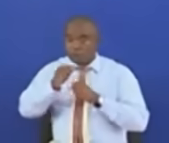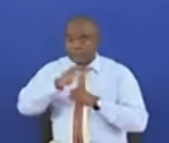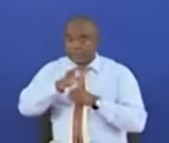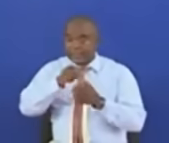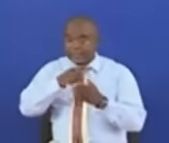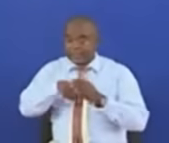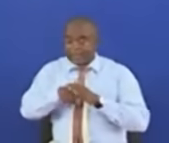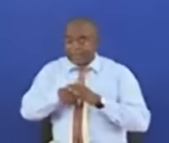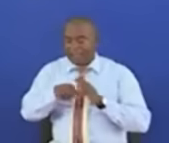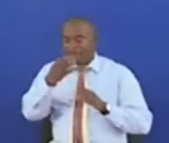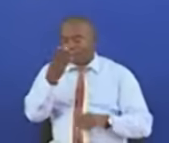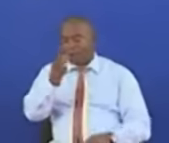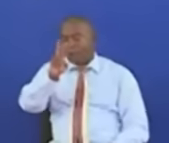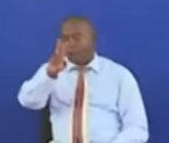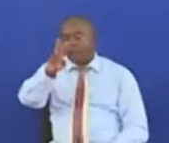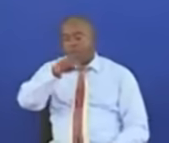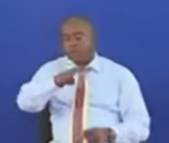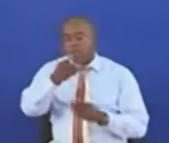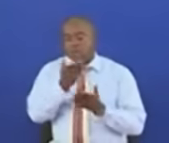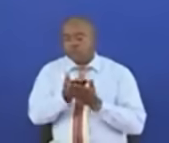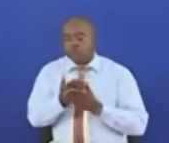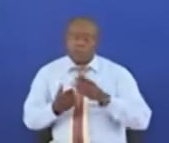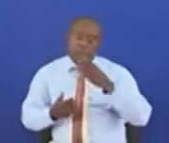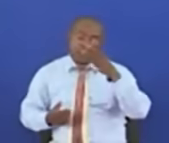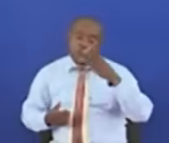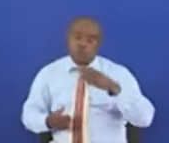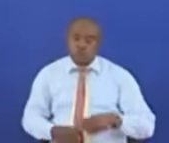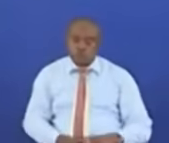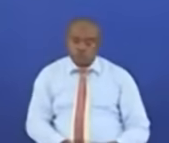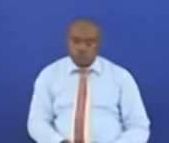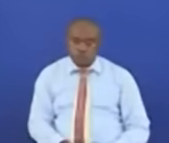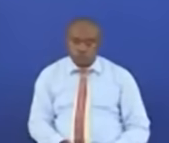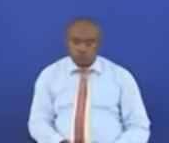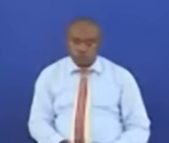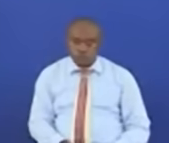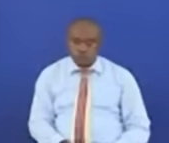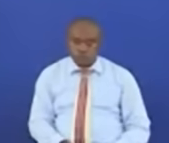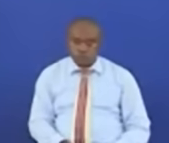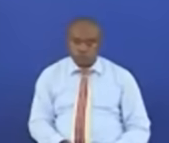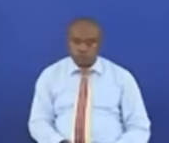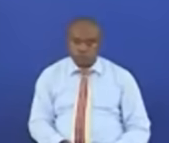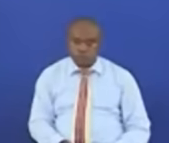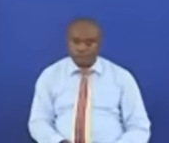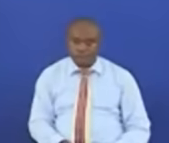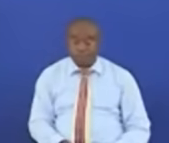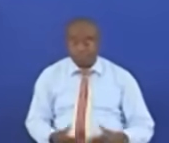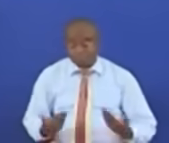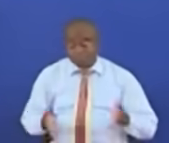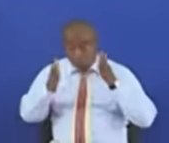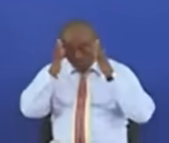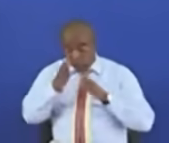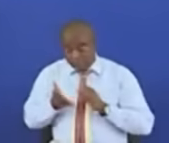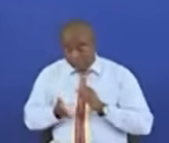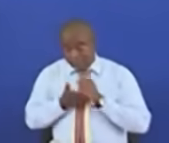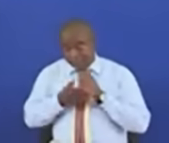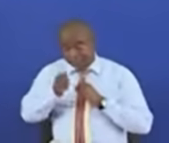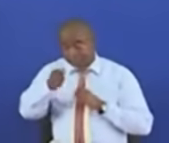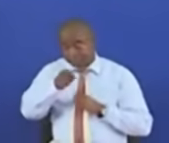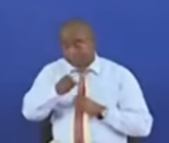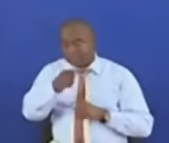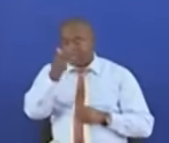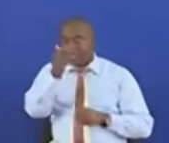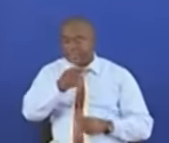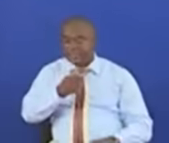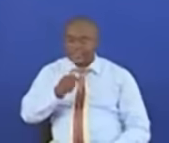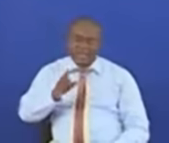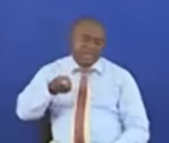hizi 4R na katika miswada hii mitatu iliyoletwa mbele yetu. Mheshimiwa Naibu Spika, taifa hili lina historia ya